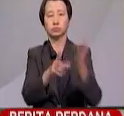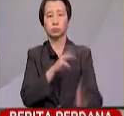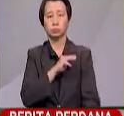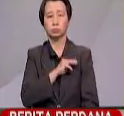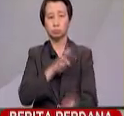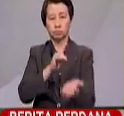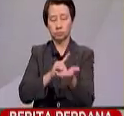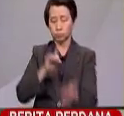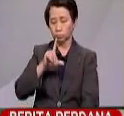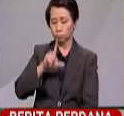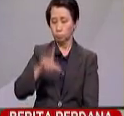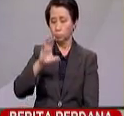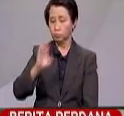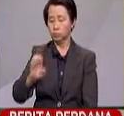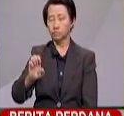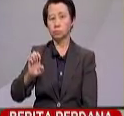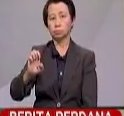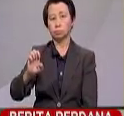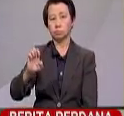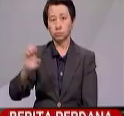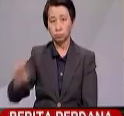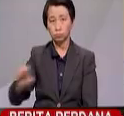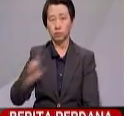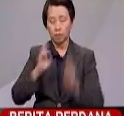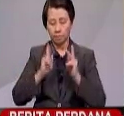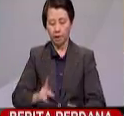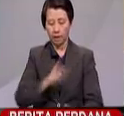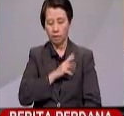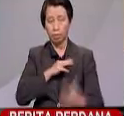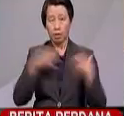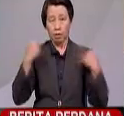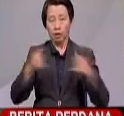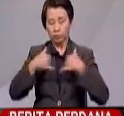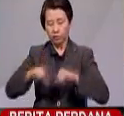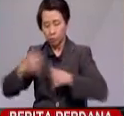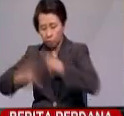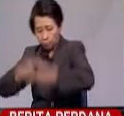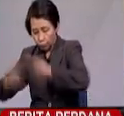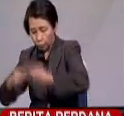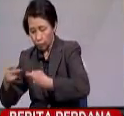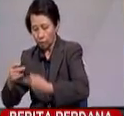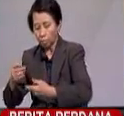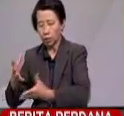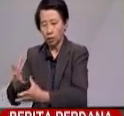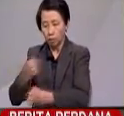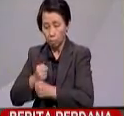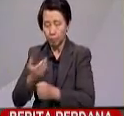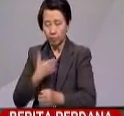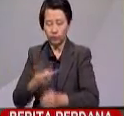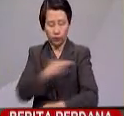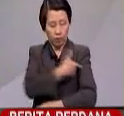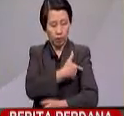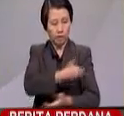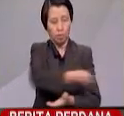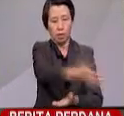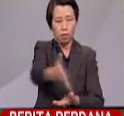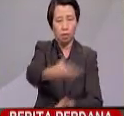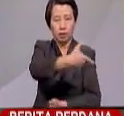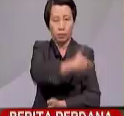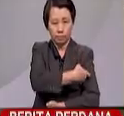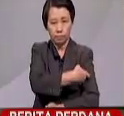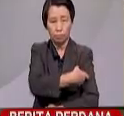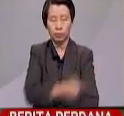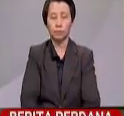Timbalan Menterinya, Dr. Lee Boon Chye berkata pihak kementerian masih dalam proses perolehan sebelum vaksin itu diedar.